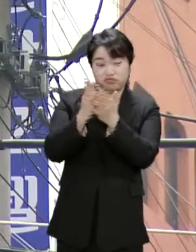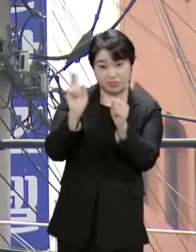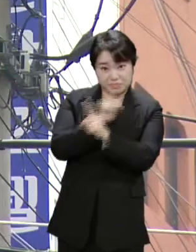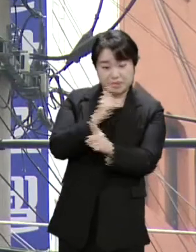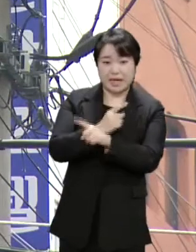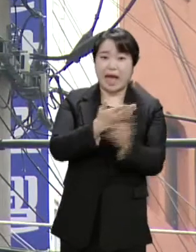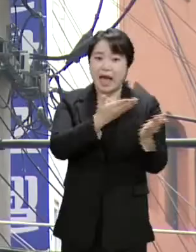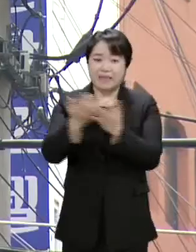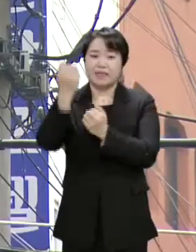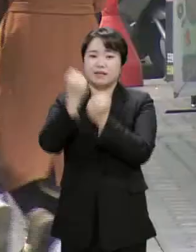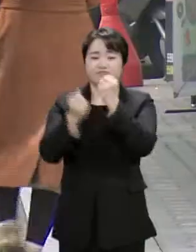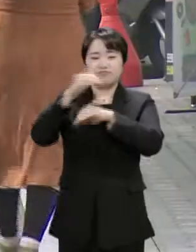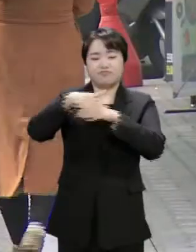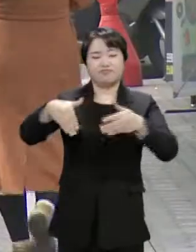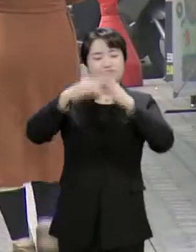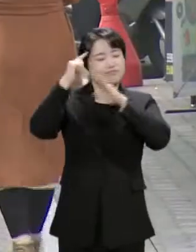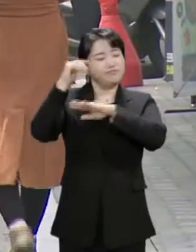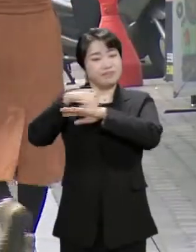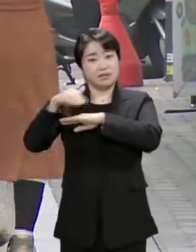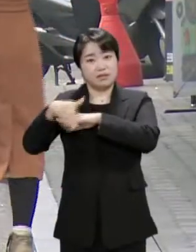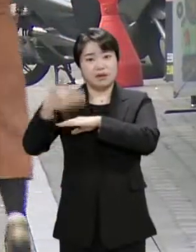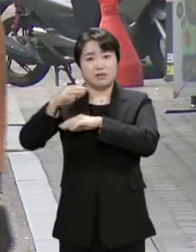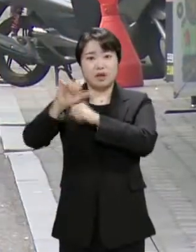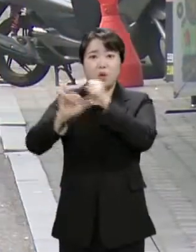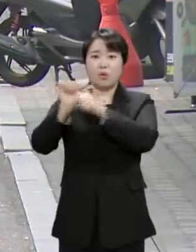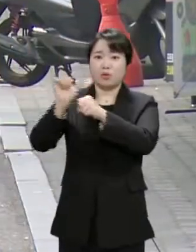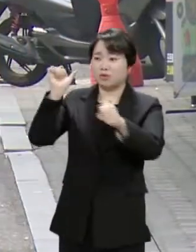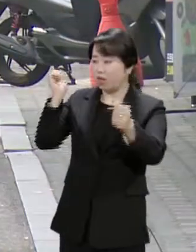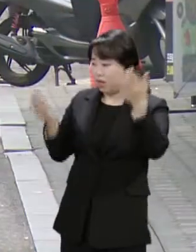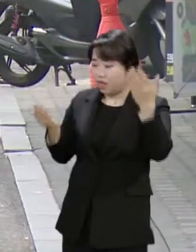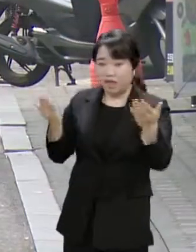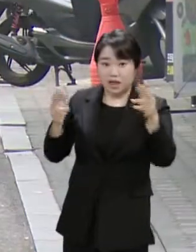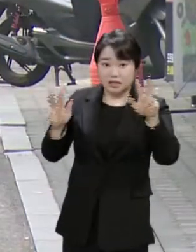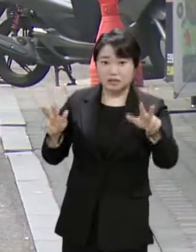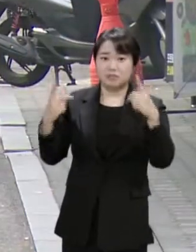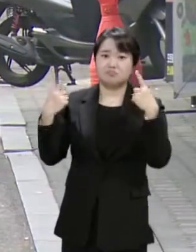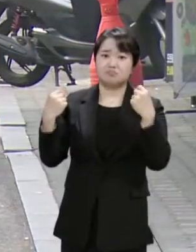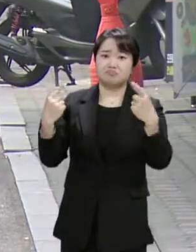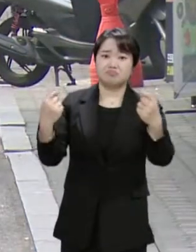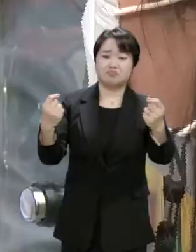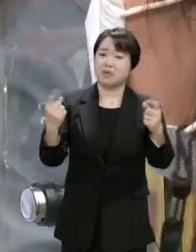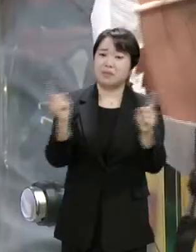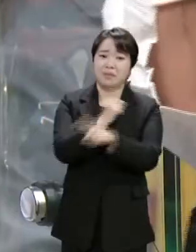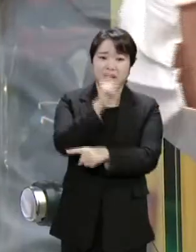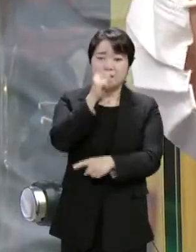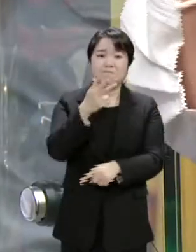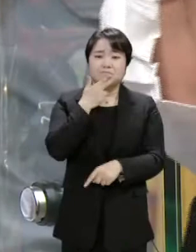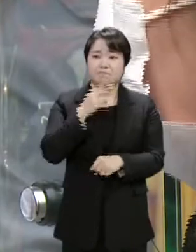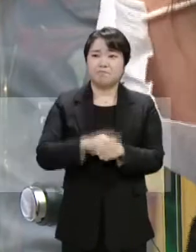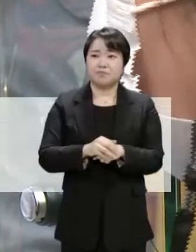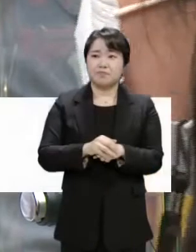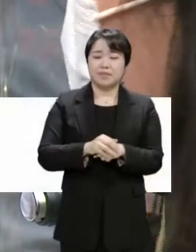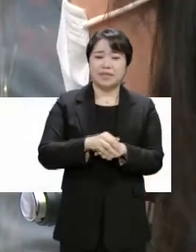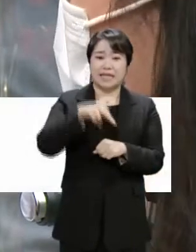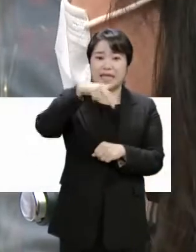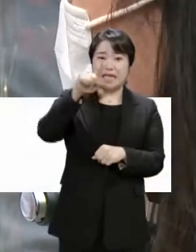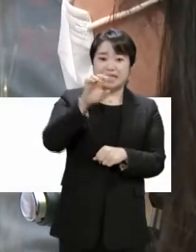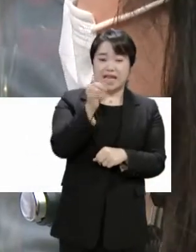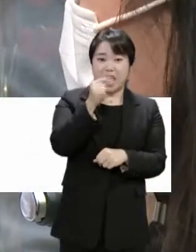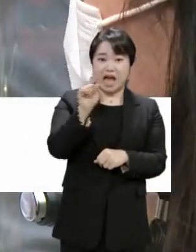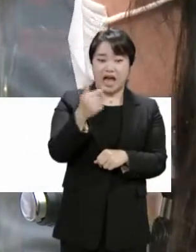안내판을 설치할 계획도 세웠지만 5년 전과 달라진 건 없습니다. 장안평 도시재생